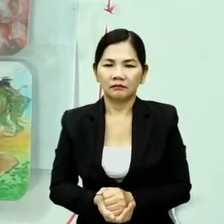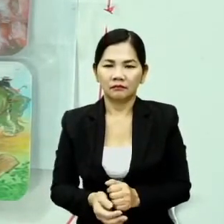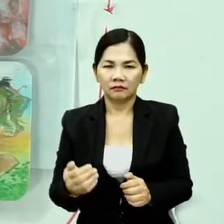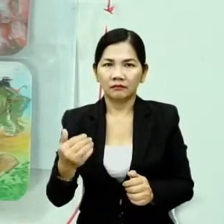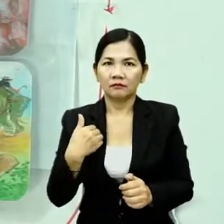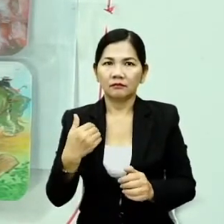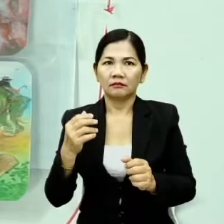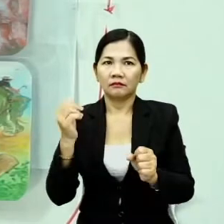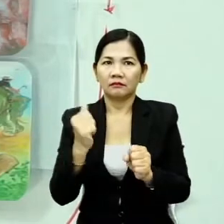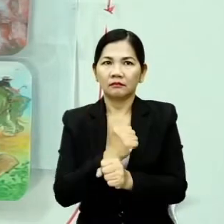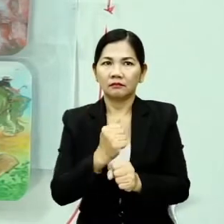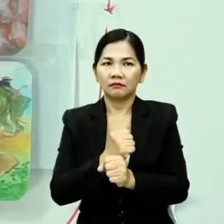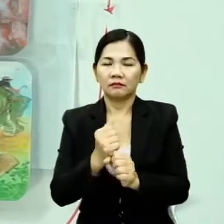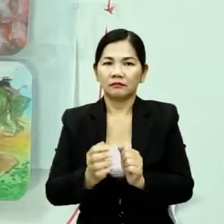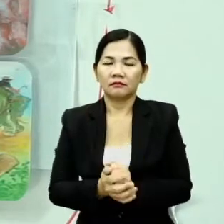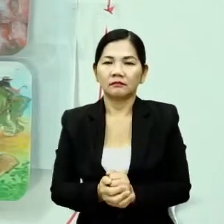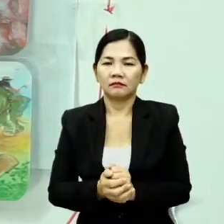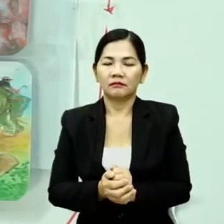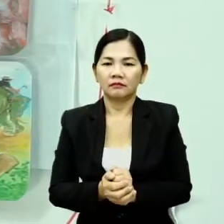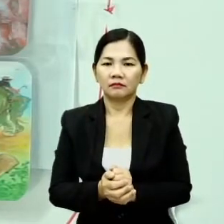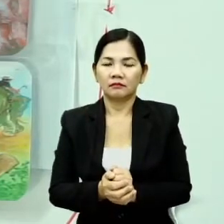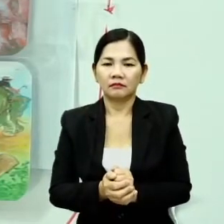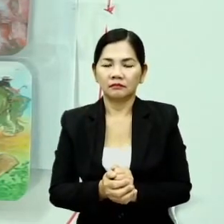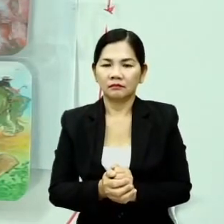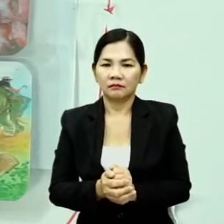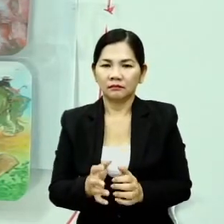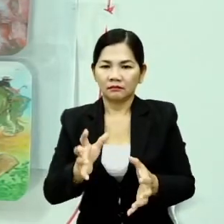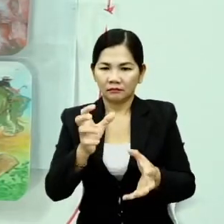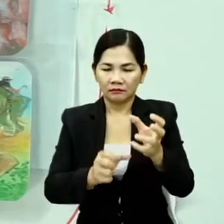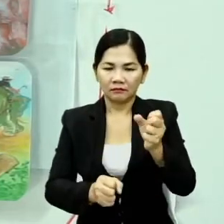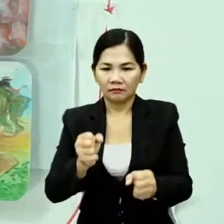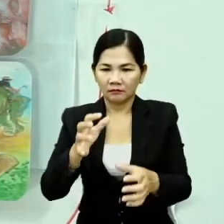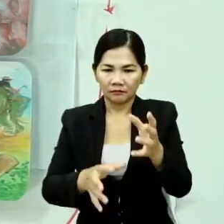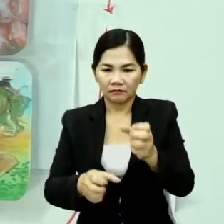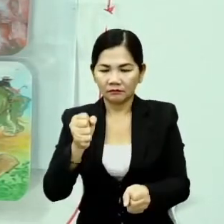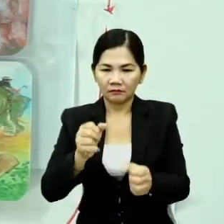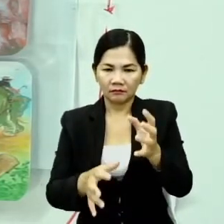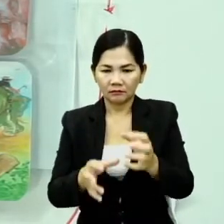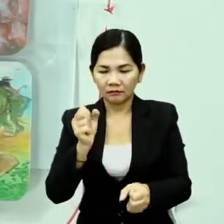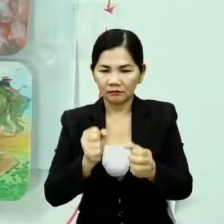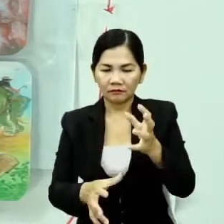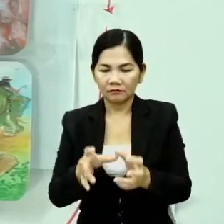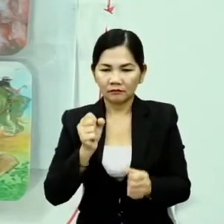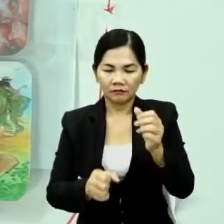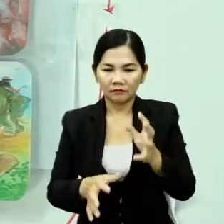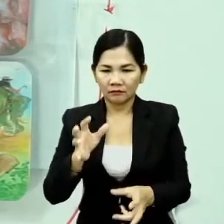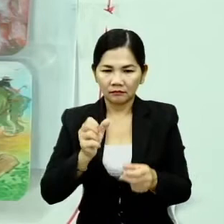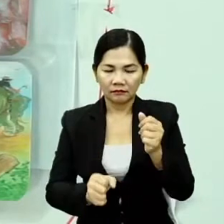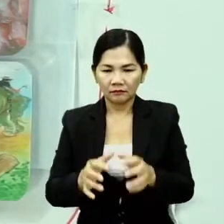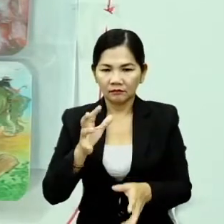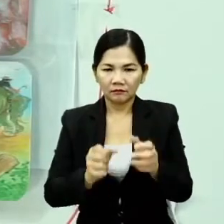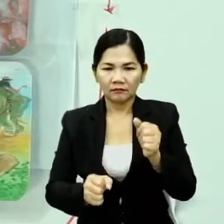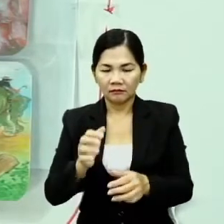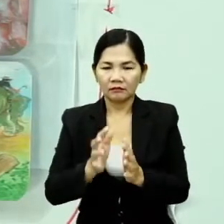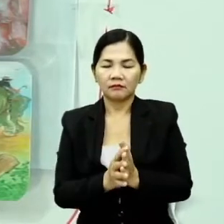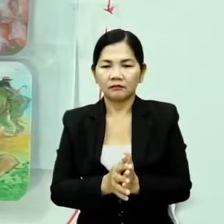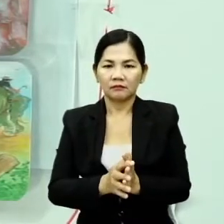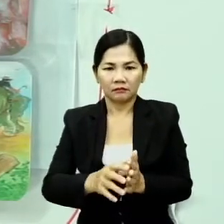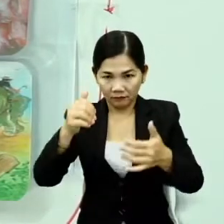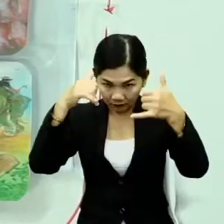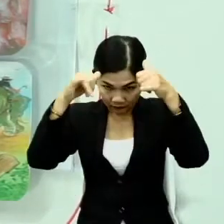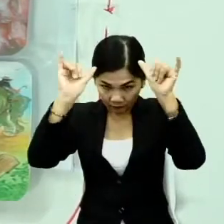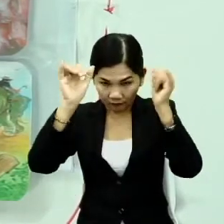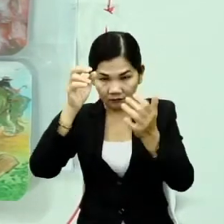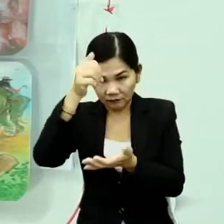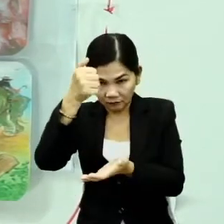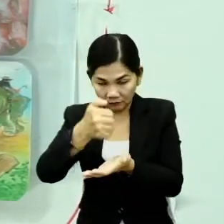cha mà nuôi nấy cứ cầm bông tai cha ở chợ bát cha tật đặc cô nó con cha chắc ta cô nấy phải đào phải giáo vậy ta con mơ mơ